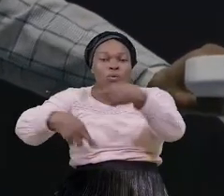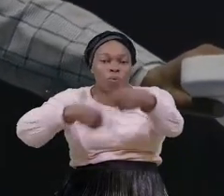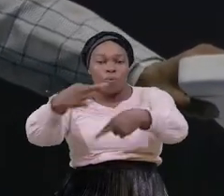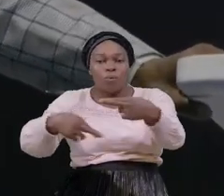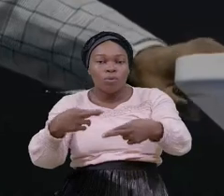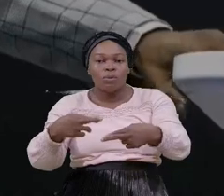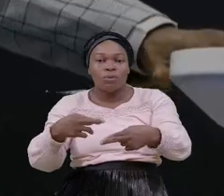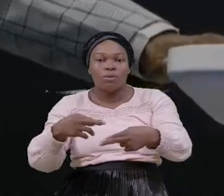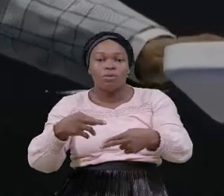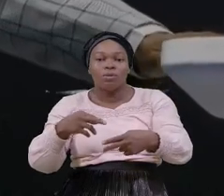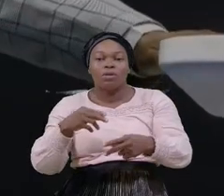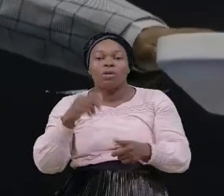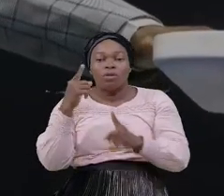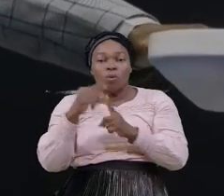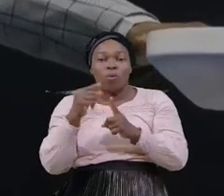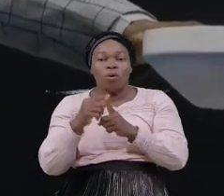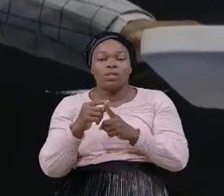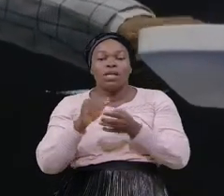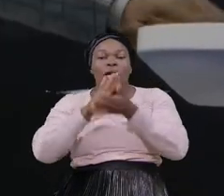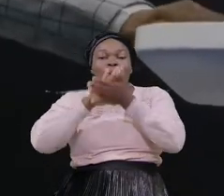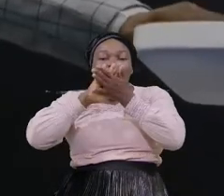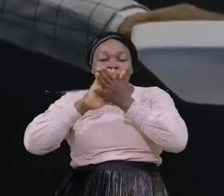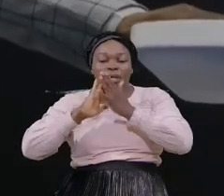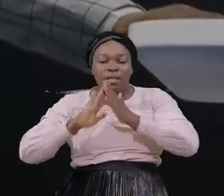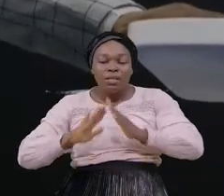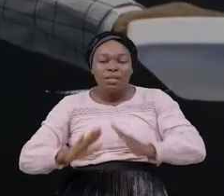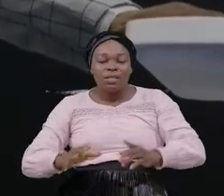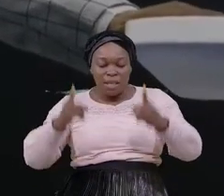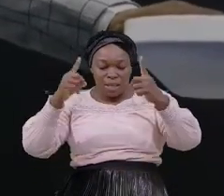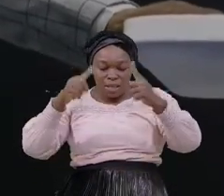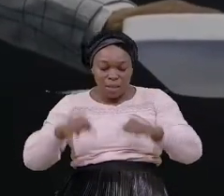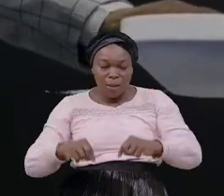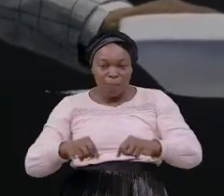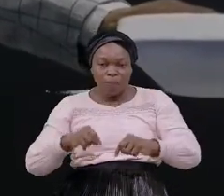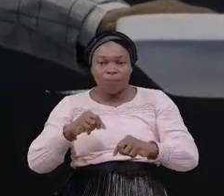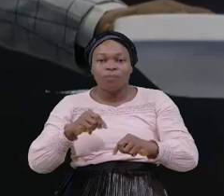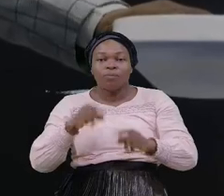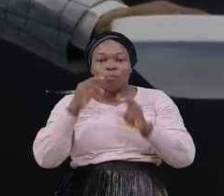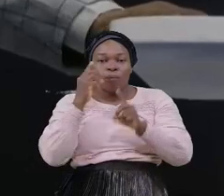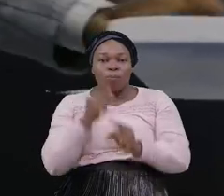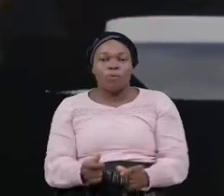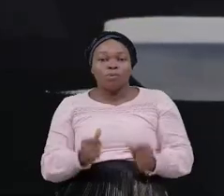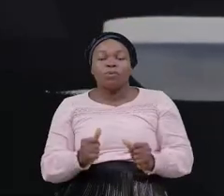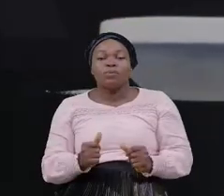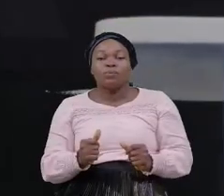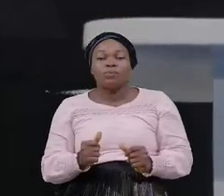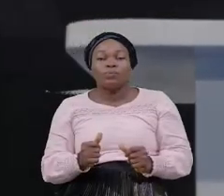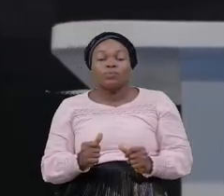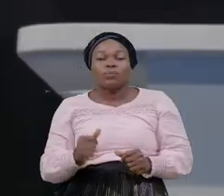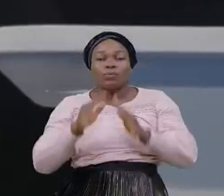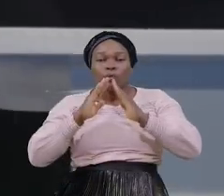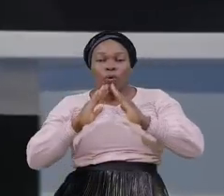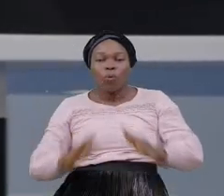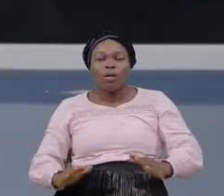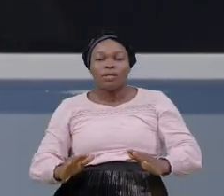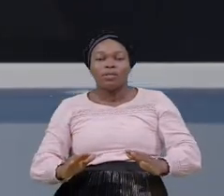Silence, tais-toi, et instantanément, la paix, le calme est venu et la tempête a